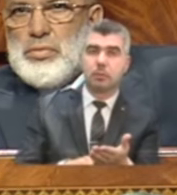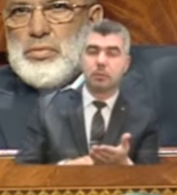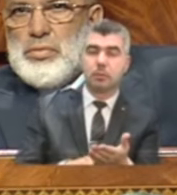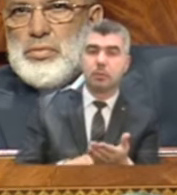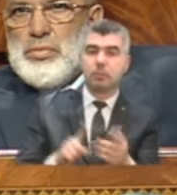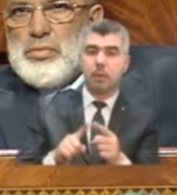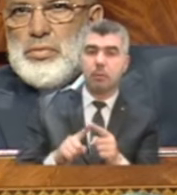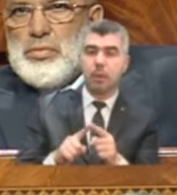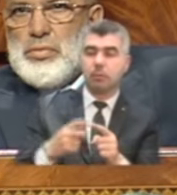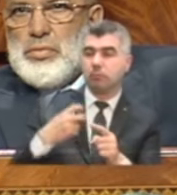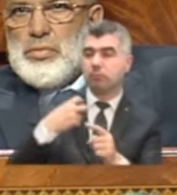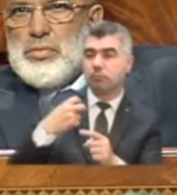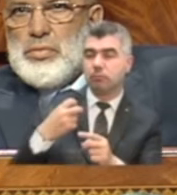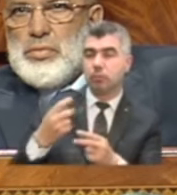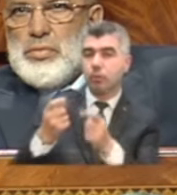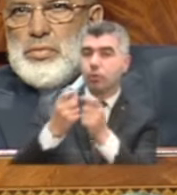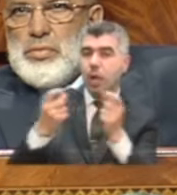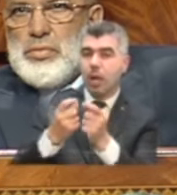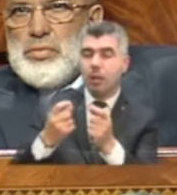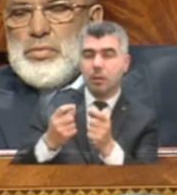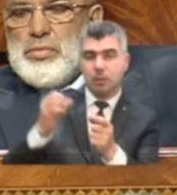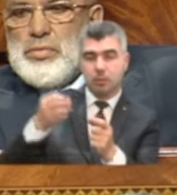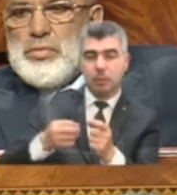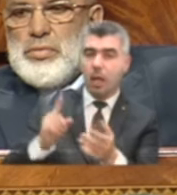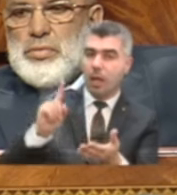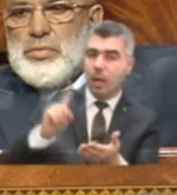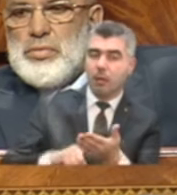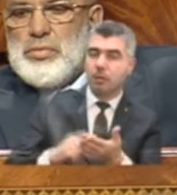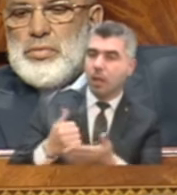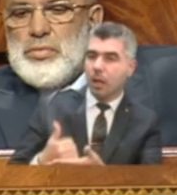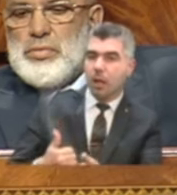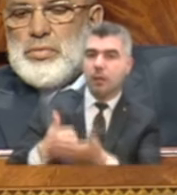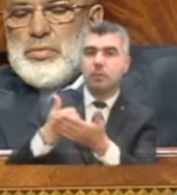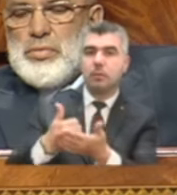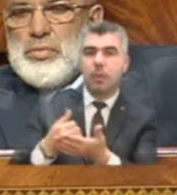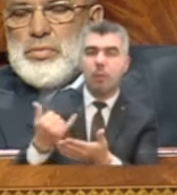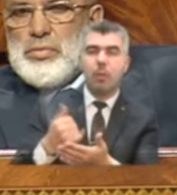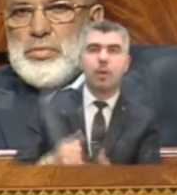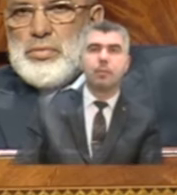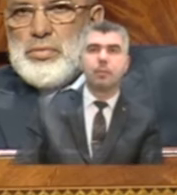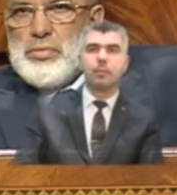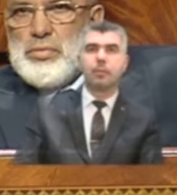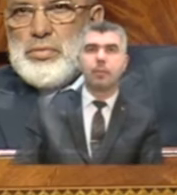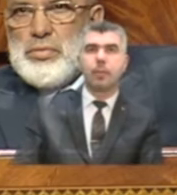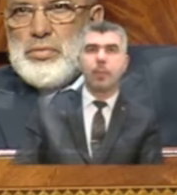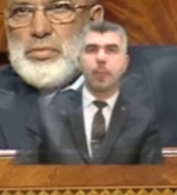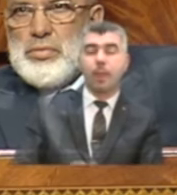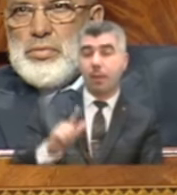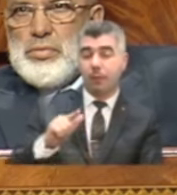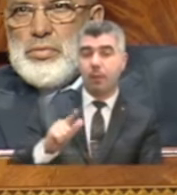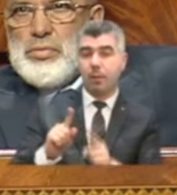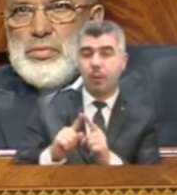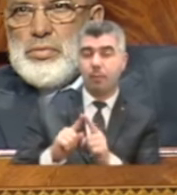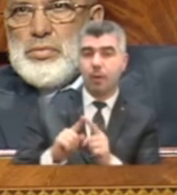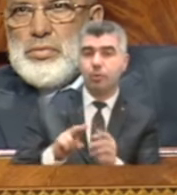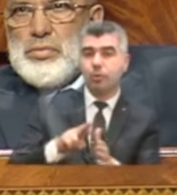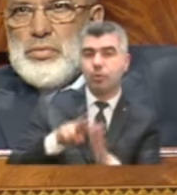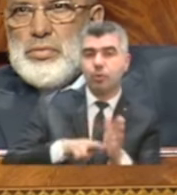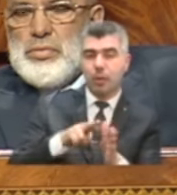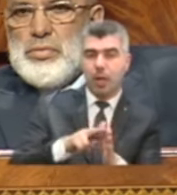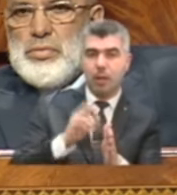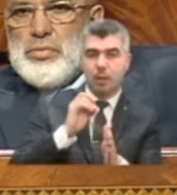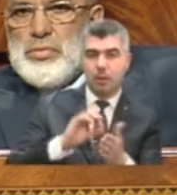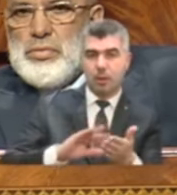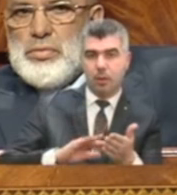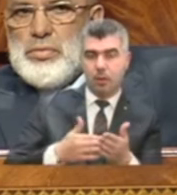ديال المستثمرين ورجال الأعمال، خصكم تعطيوه الأهمية أكثر. وخاصة الجهة الشرقية، أنتم عارفين ما